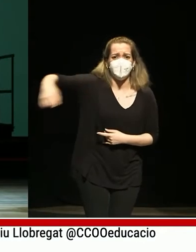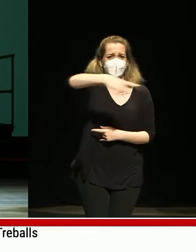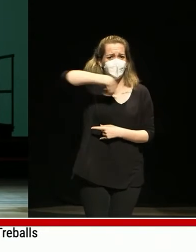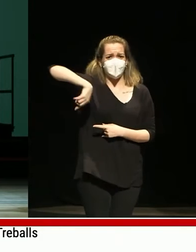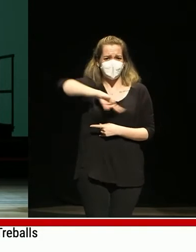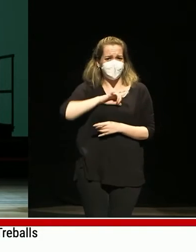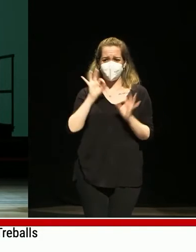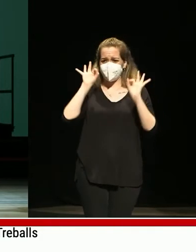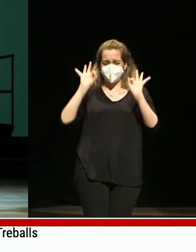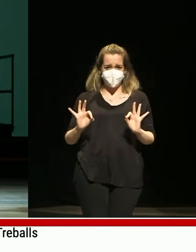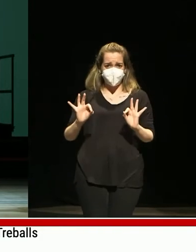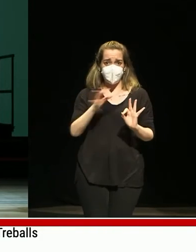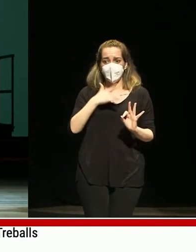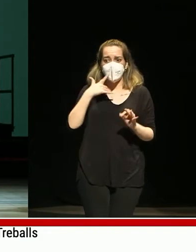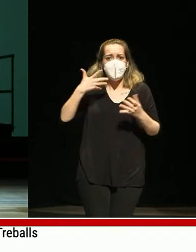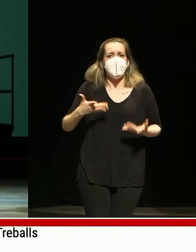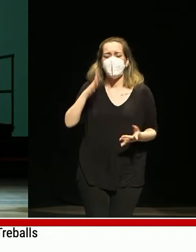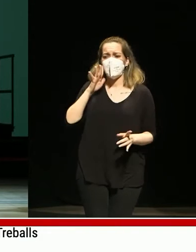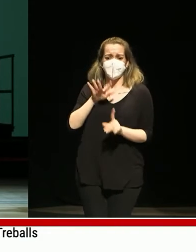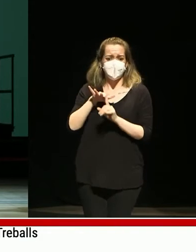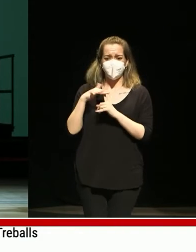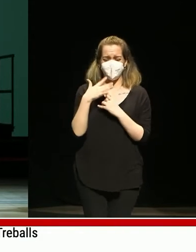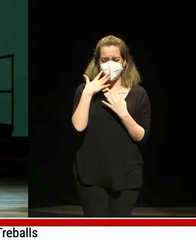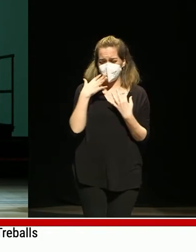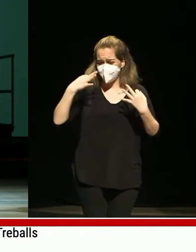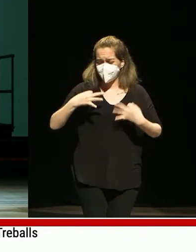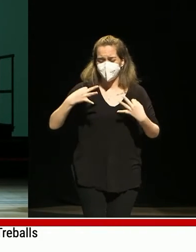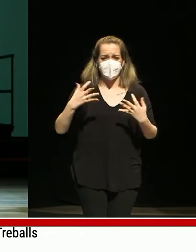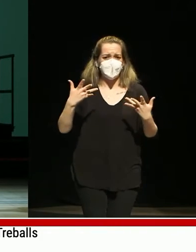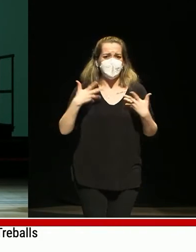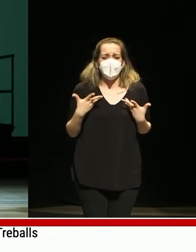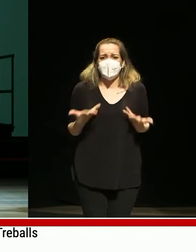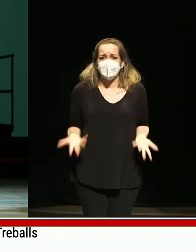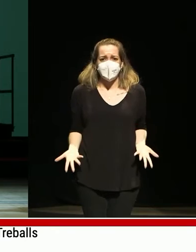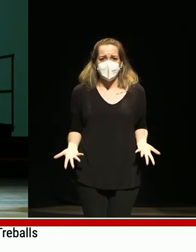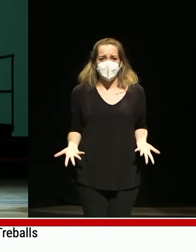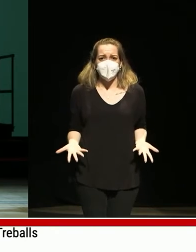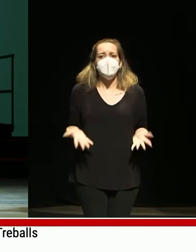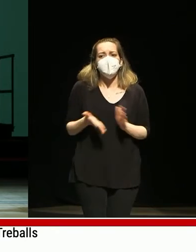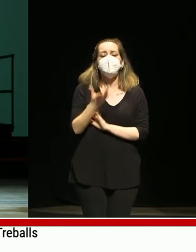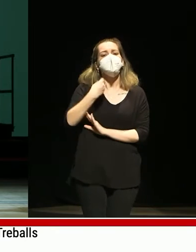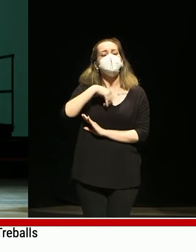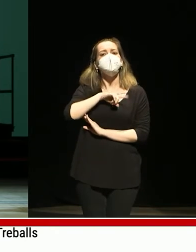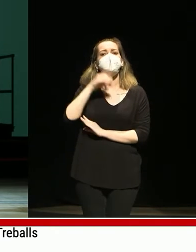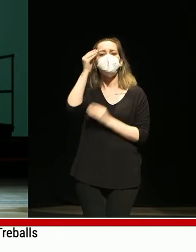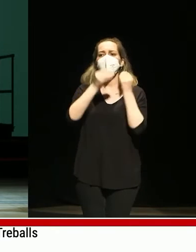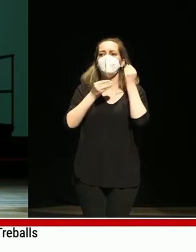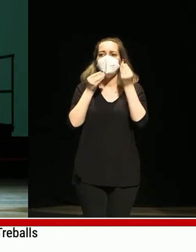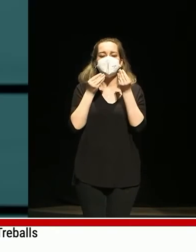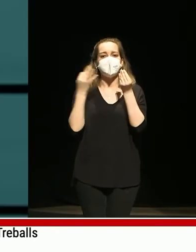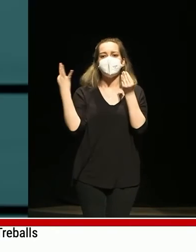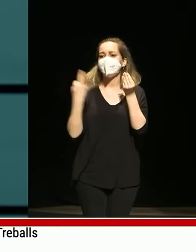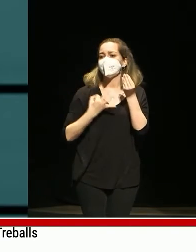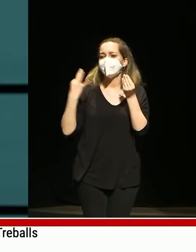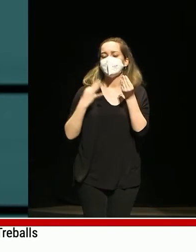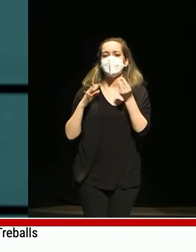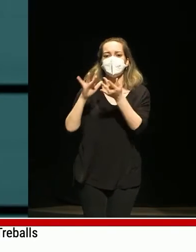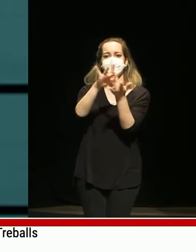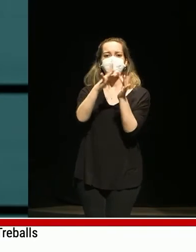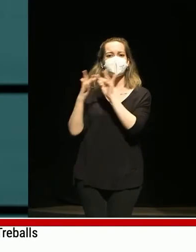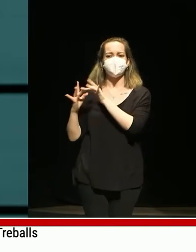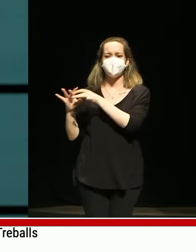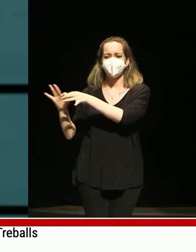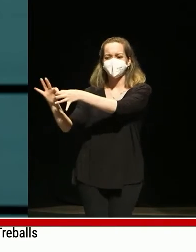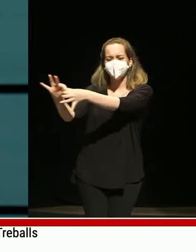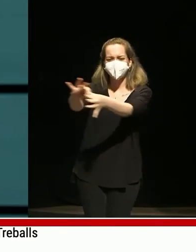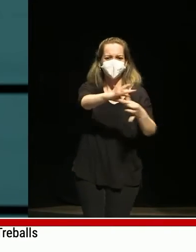unes realitats inacceptables. I per això creiem que cal enfortir les relacions de cooperació i